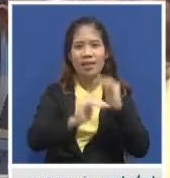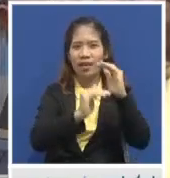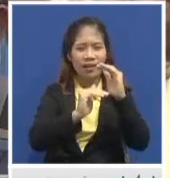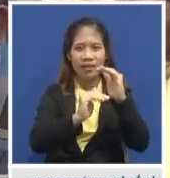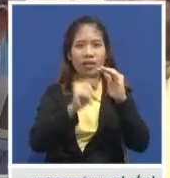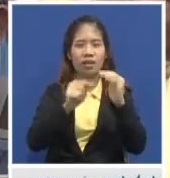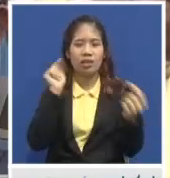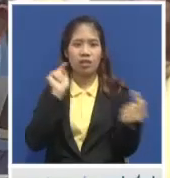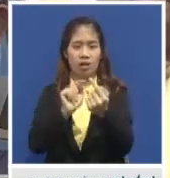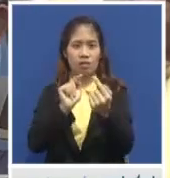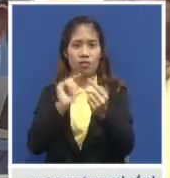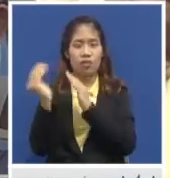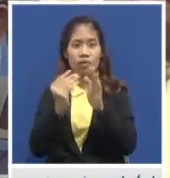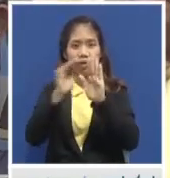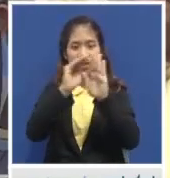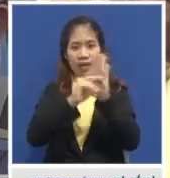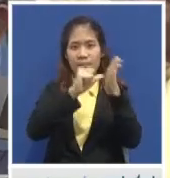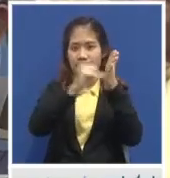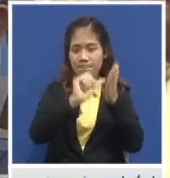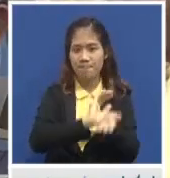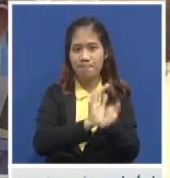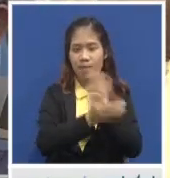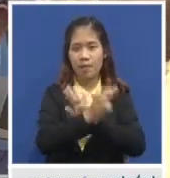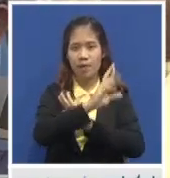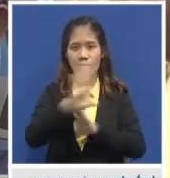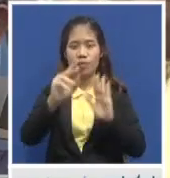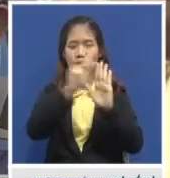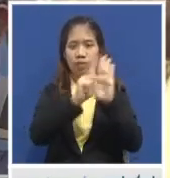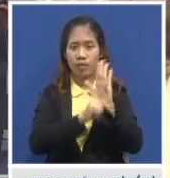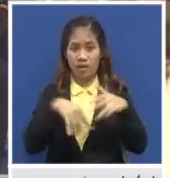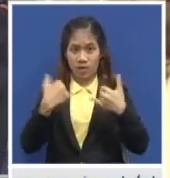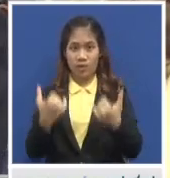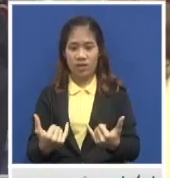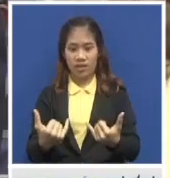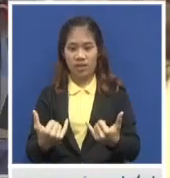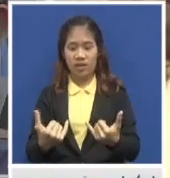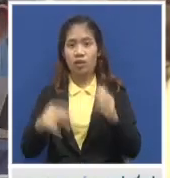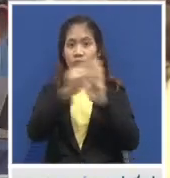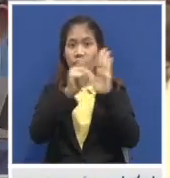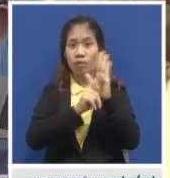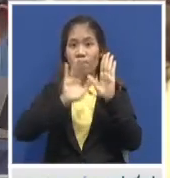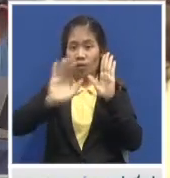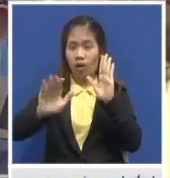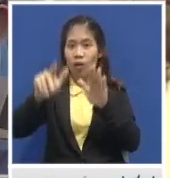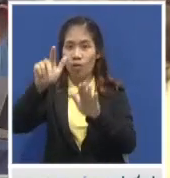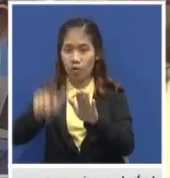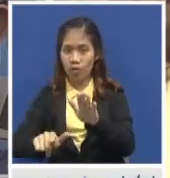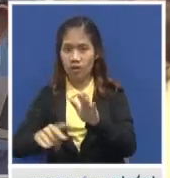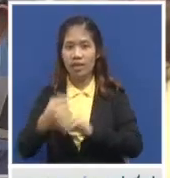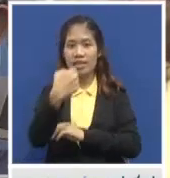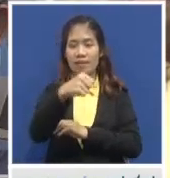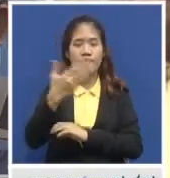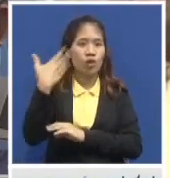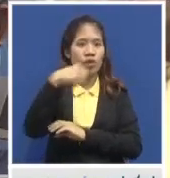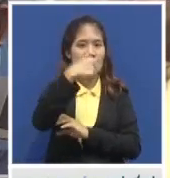งเข้าสู่กระบวนการการปรับปรุงปฏิรูประบบกฎหมายซึ่งทำให้วันนี้จำนวนกฎหมายของเขาลดลงจาก10เหลือเพียงแ